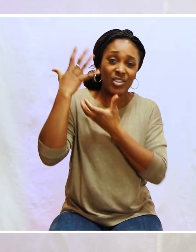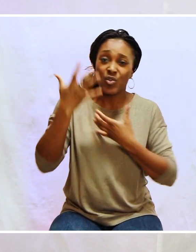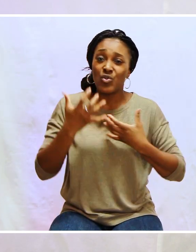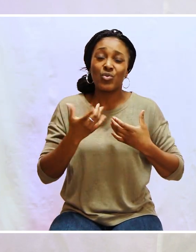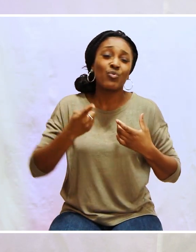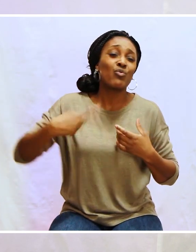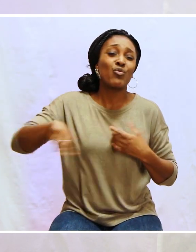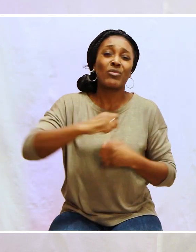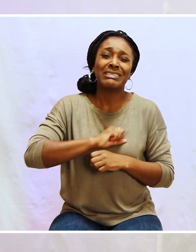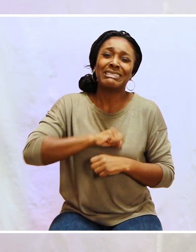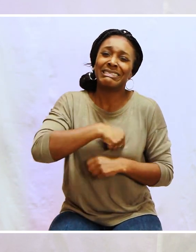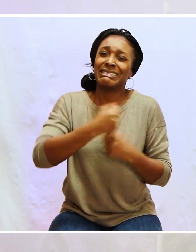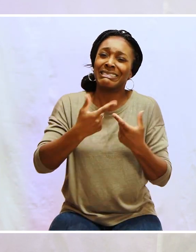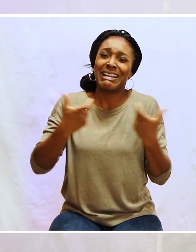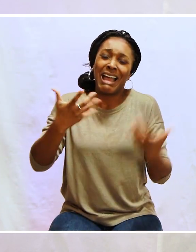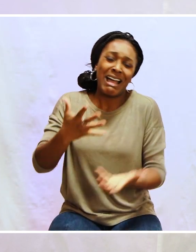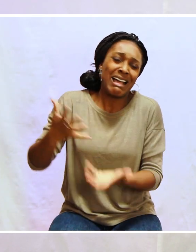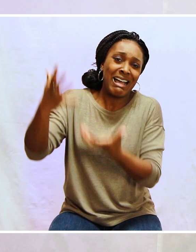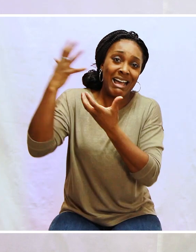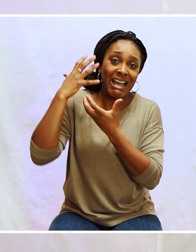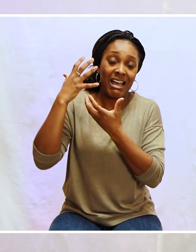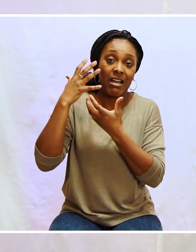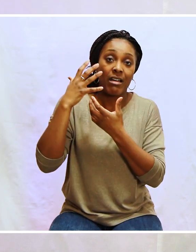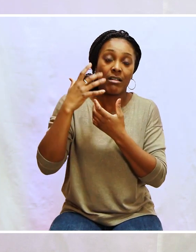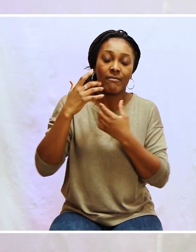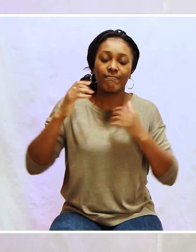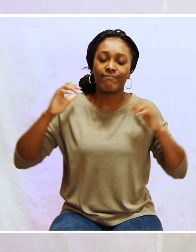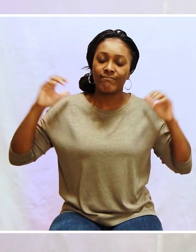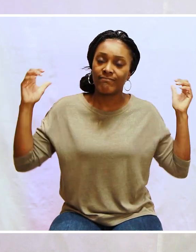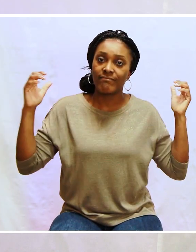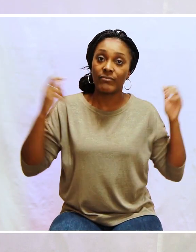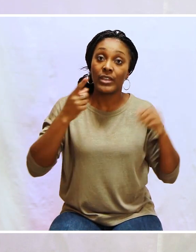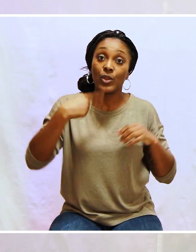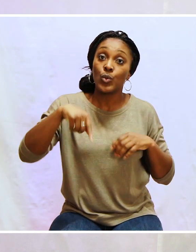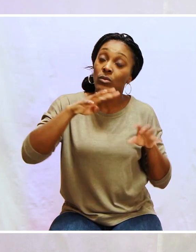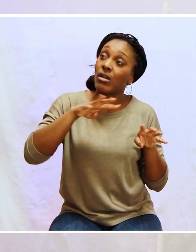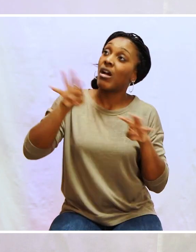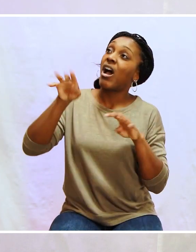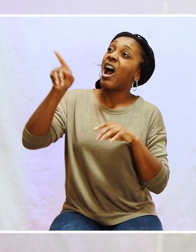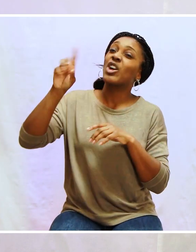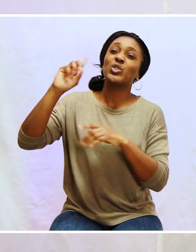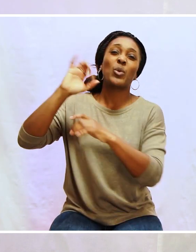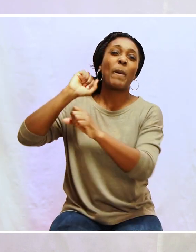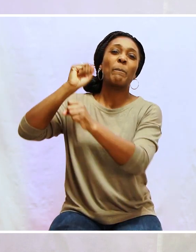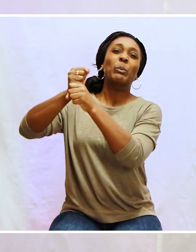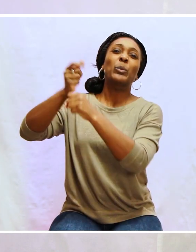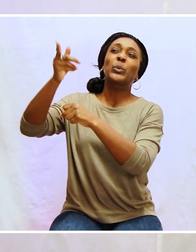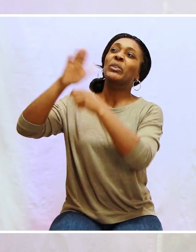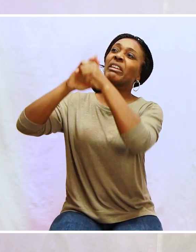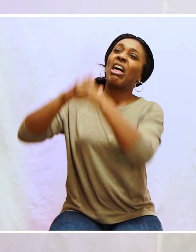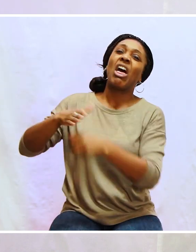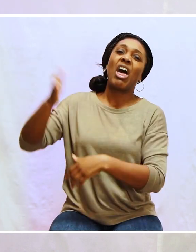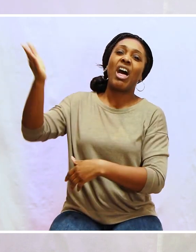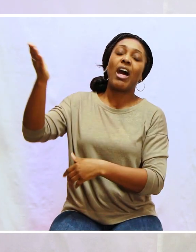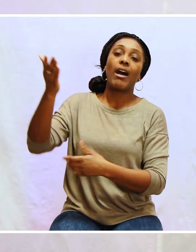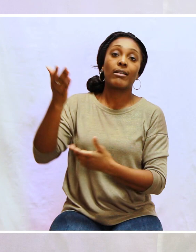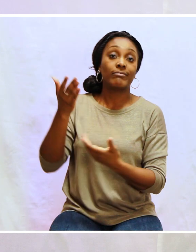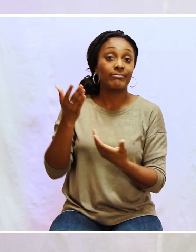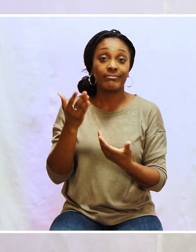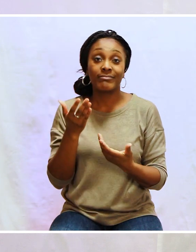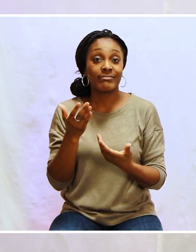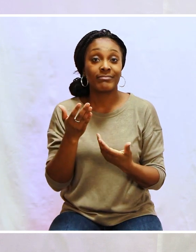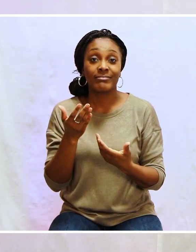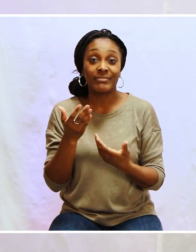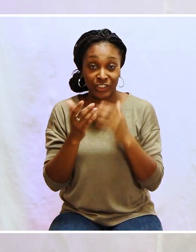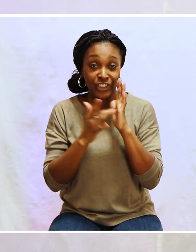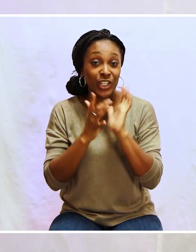chargé, et nous l'avons considéré comme puni, frappé de Dieu et humilié. Jésus-Christ comprend dans la situation par